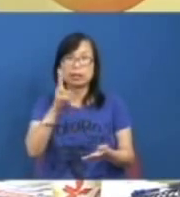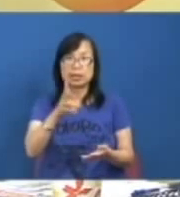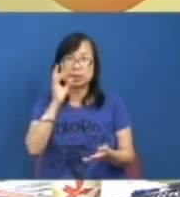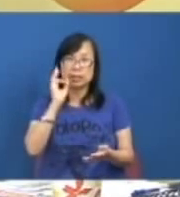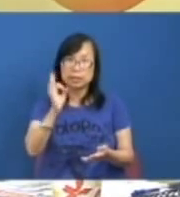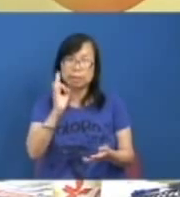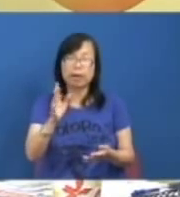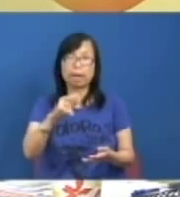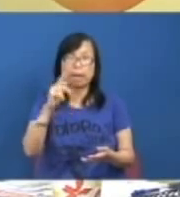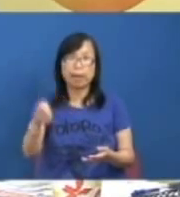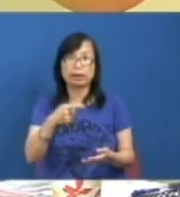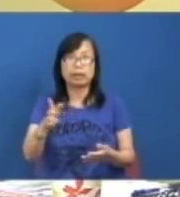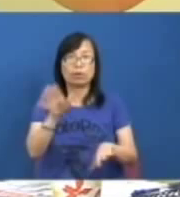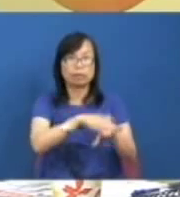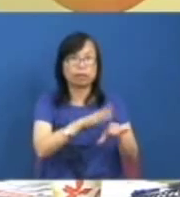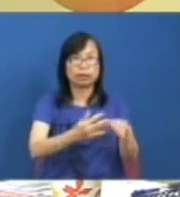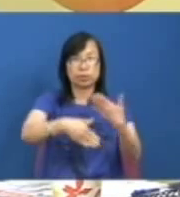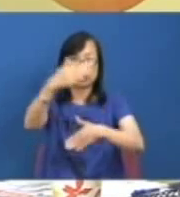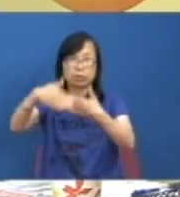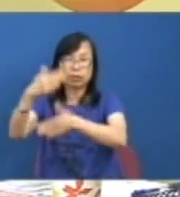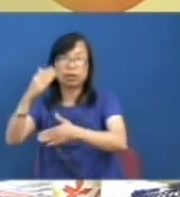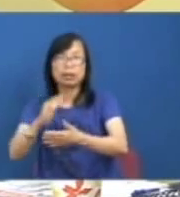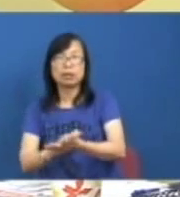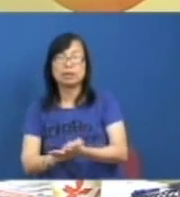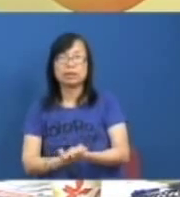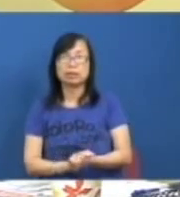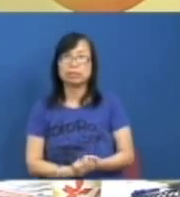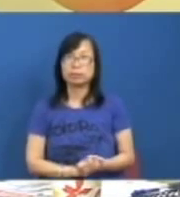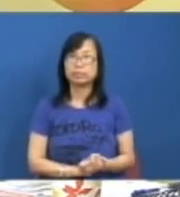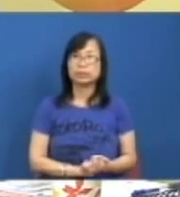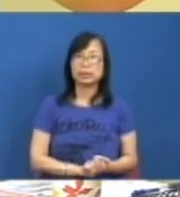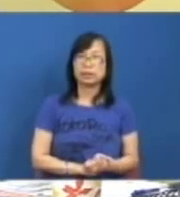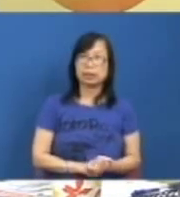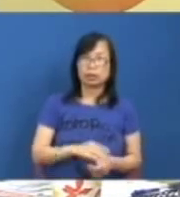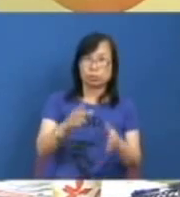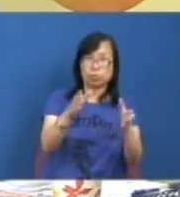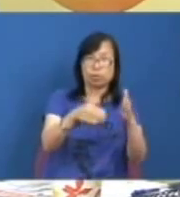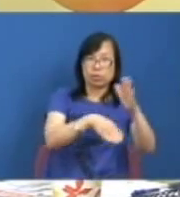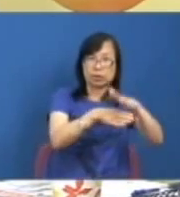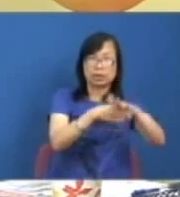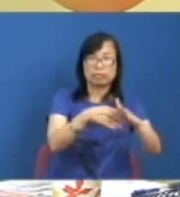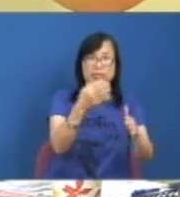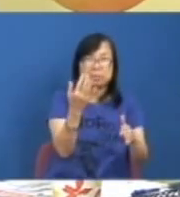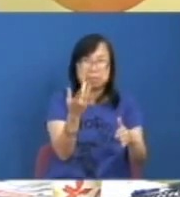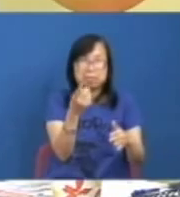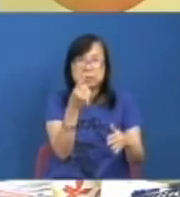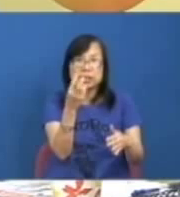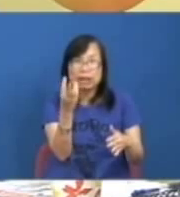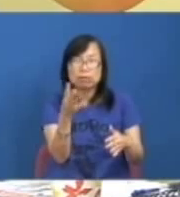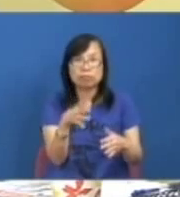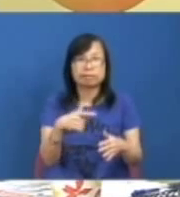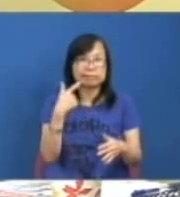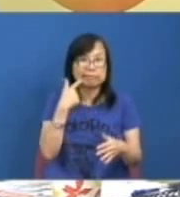擺翻喺我哋嗰個樓宇更新限大行動嗰個投標書裏邊嘅。但有啲火數少，得幾層嘅，咁你夾硬要佢